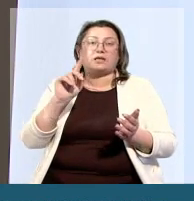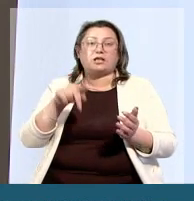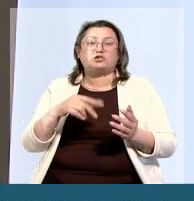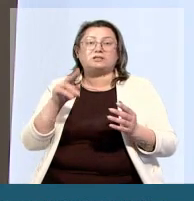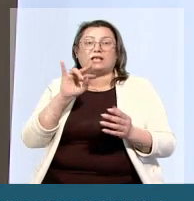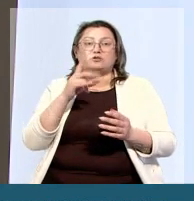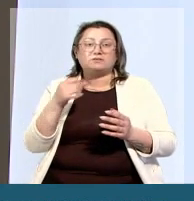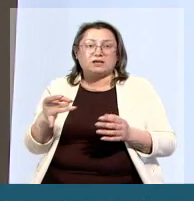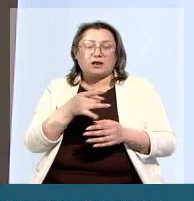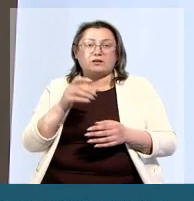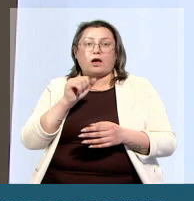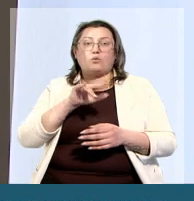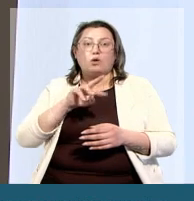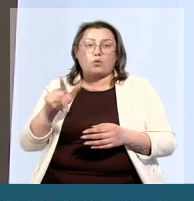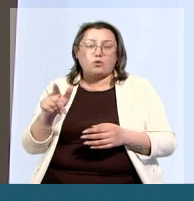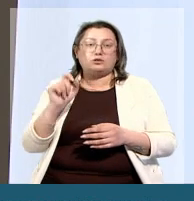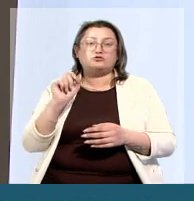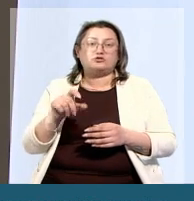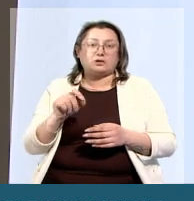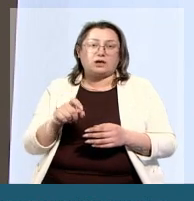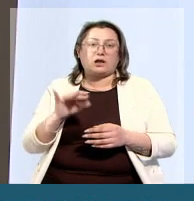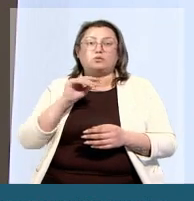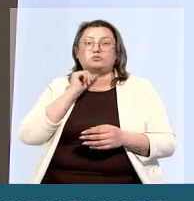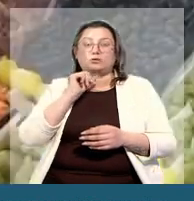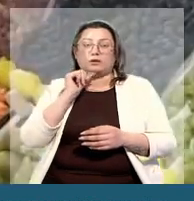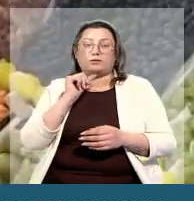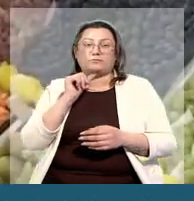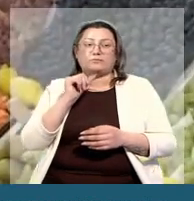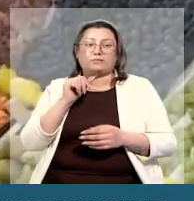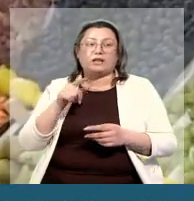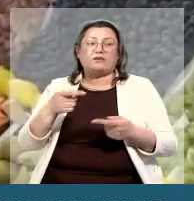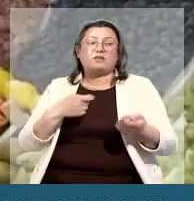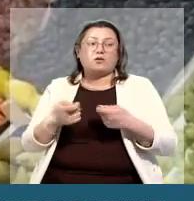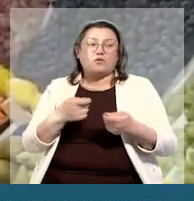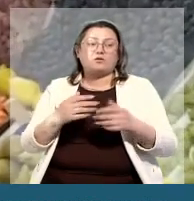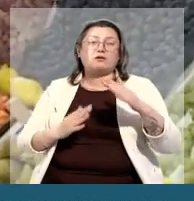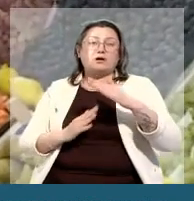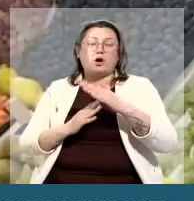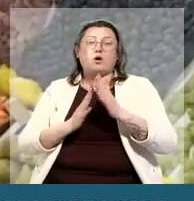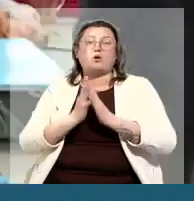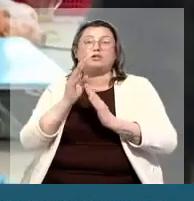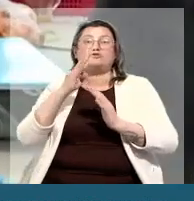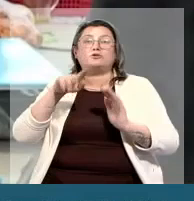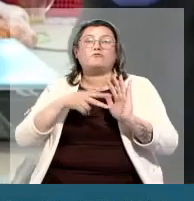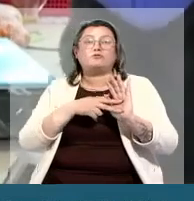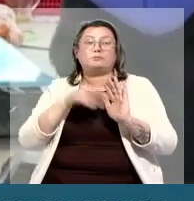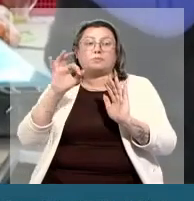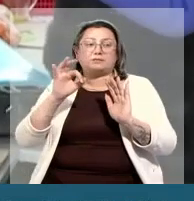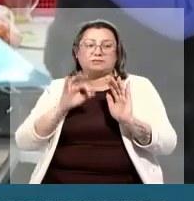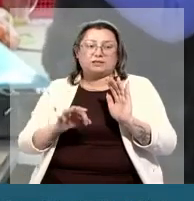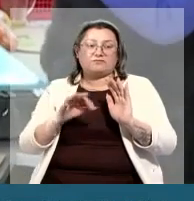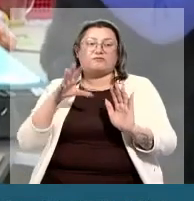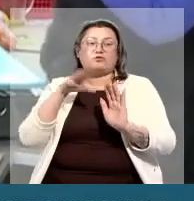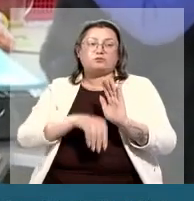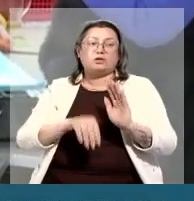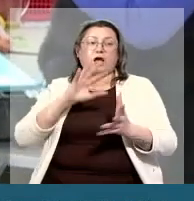также в Денисовском районе, Аулюкольском, Житогоринском и Кустанайском. В сфере торговли достигнут рост на 4,8%. В